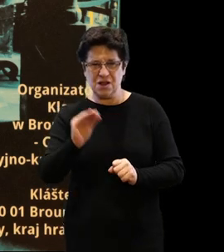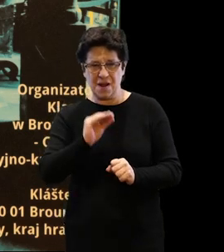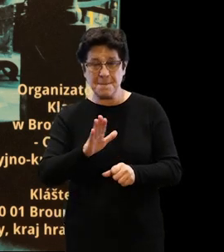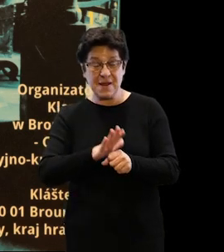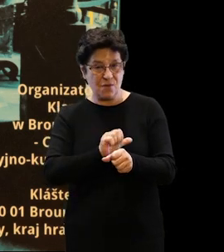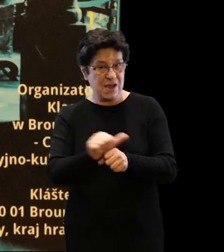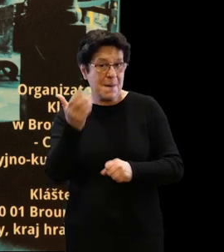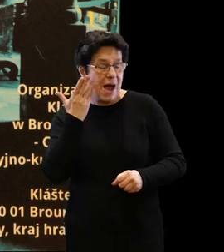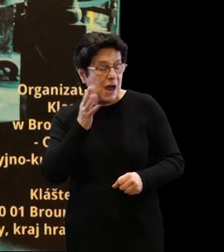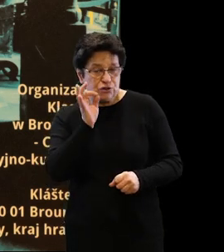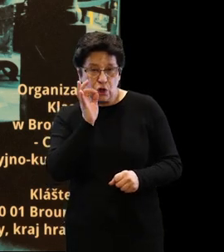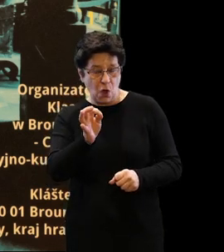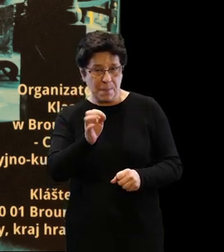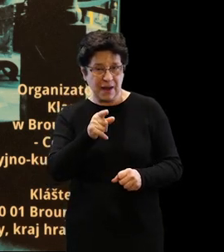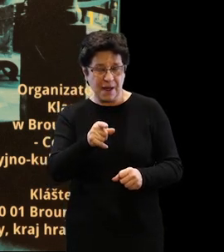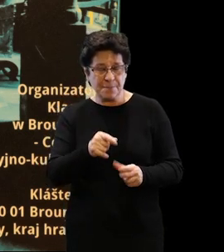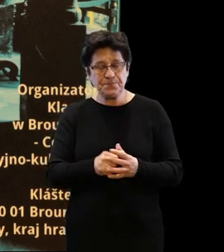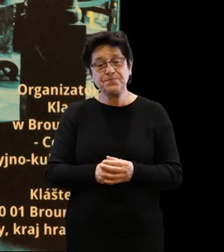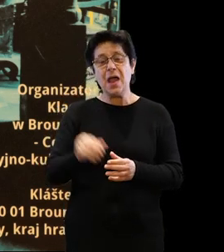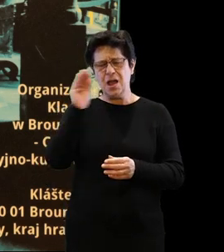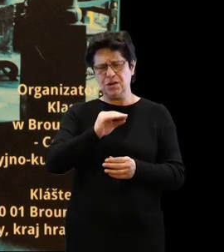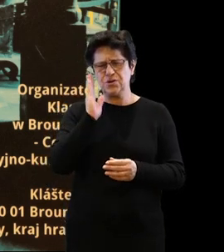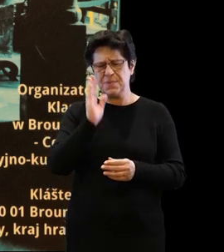dobre i będziemy jeszcze do tego